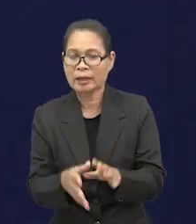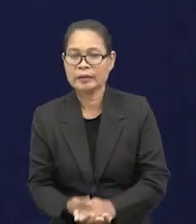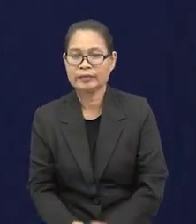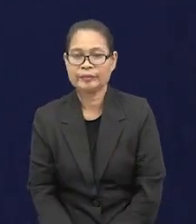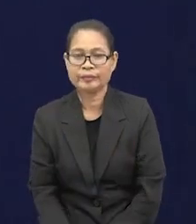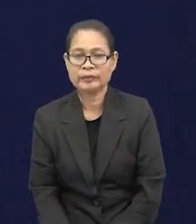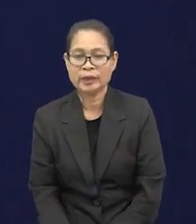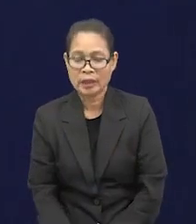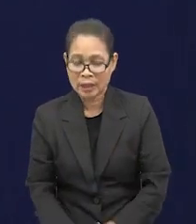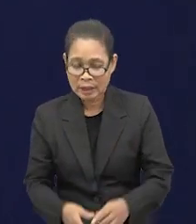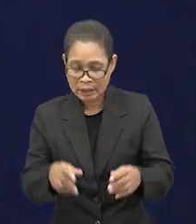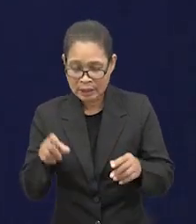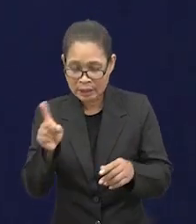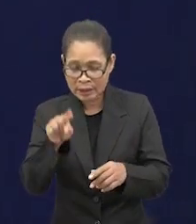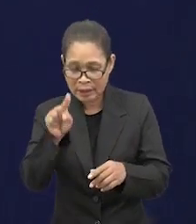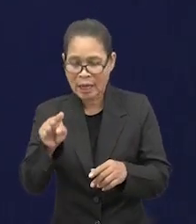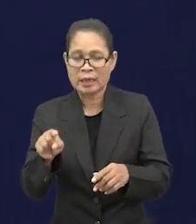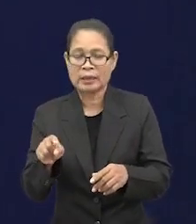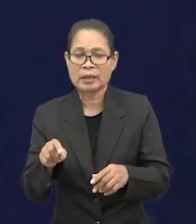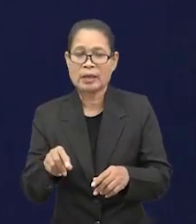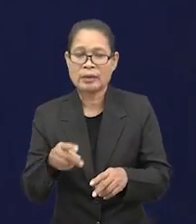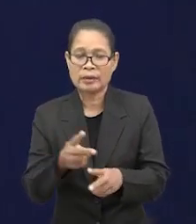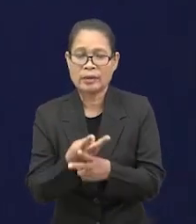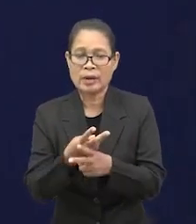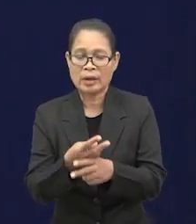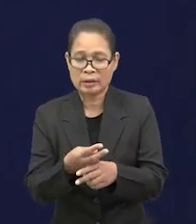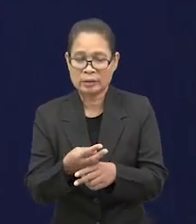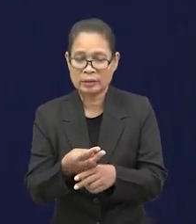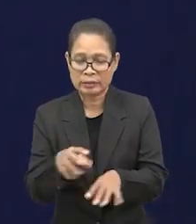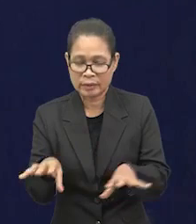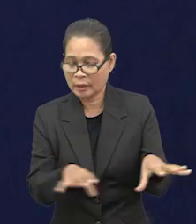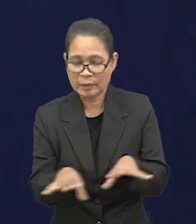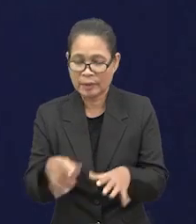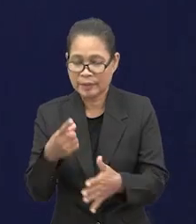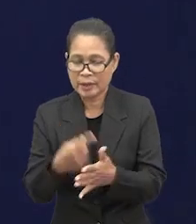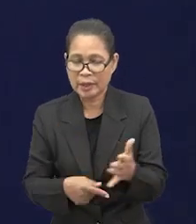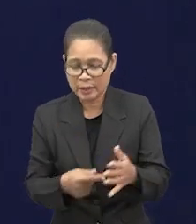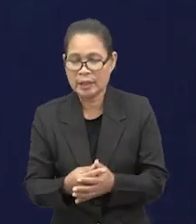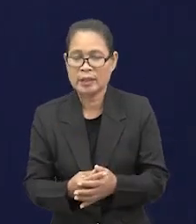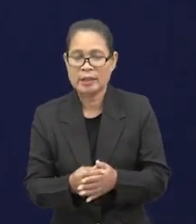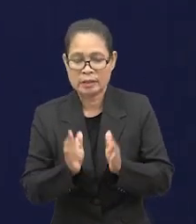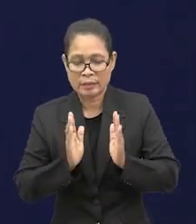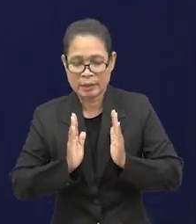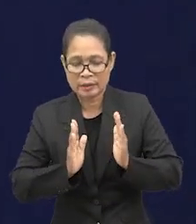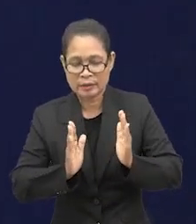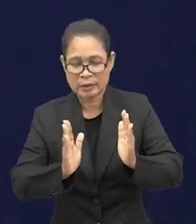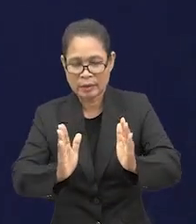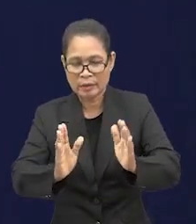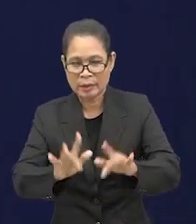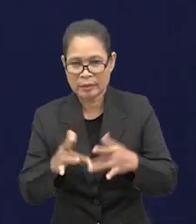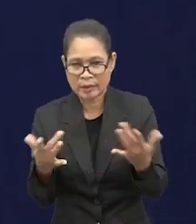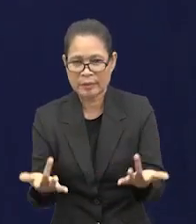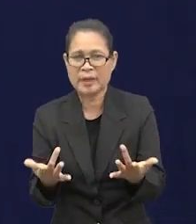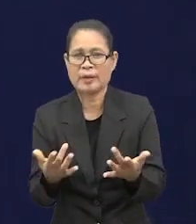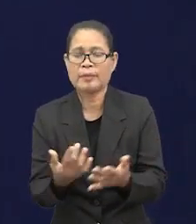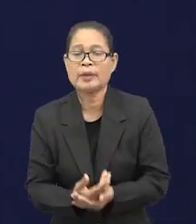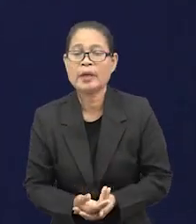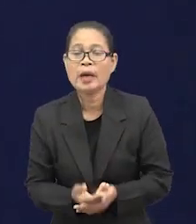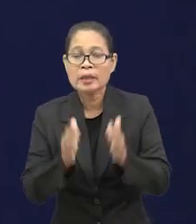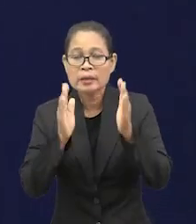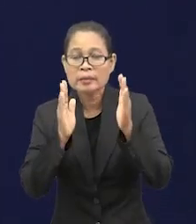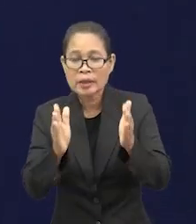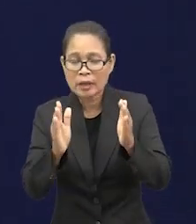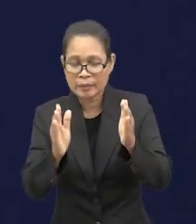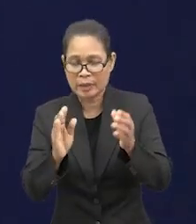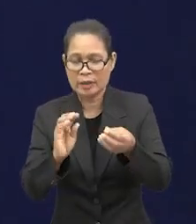chỉ được tụ ong hay được nấu hay ở tụ ong dương thưa sẽ cảm hiệp ấy xong mọi xong sớp tới 8 than